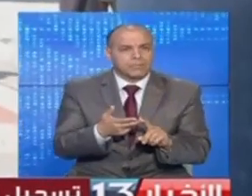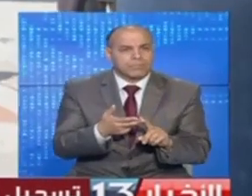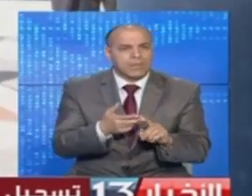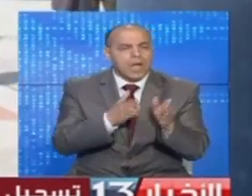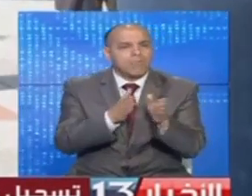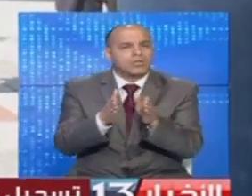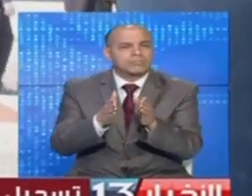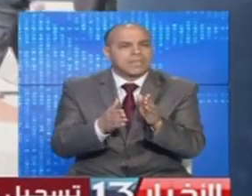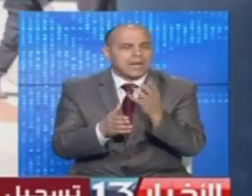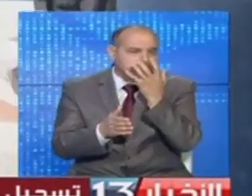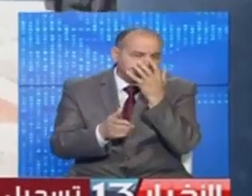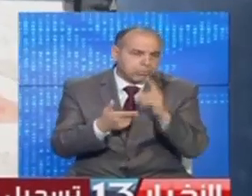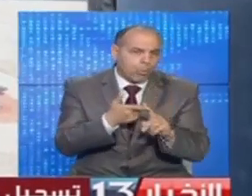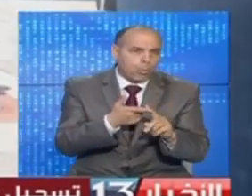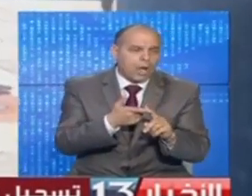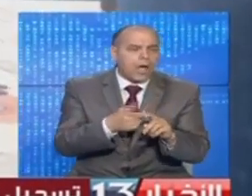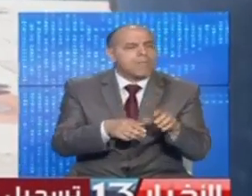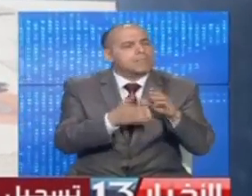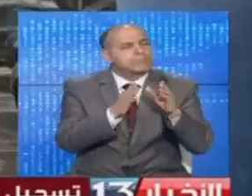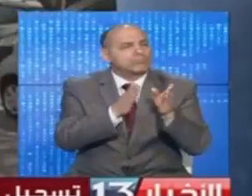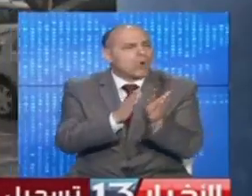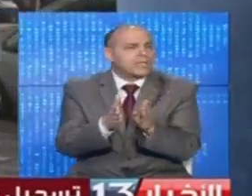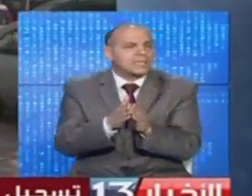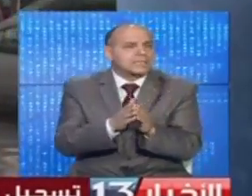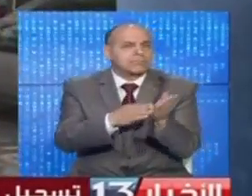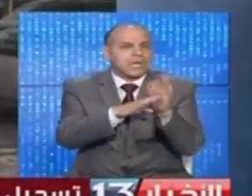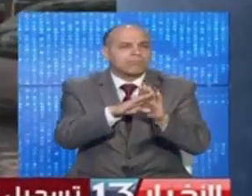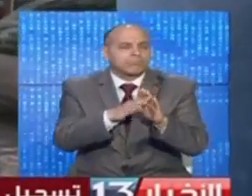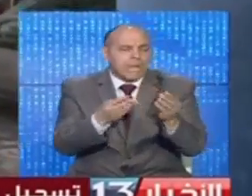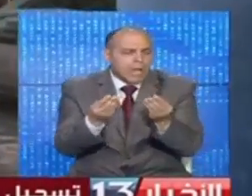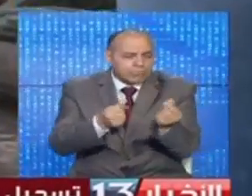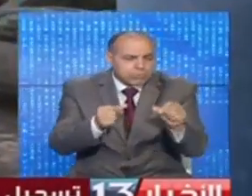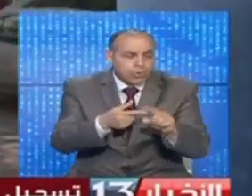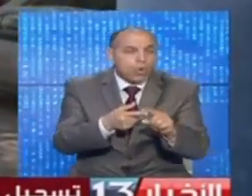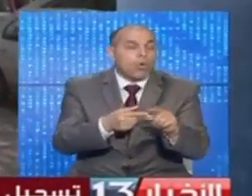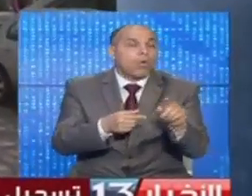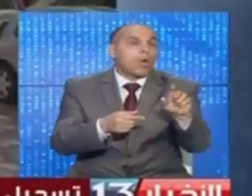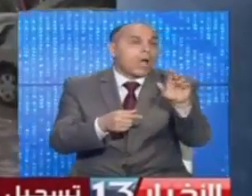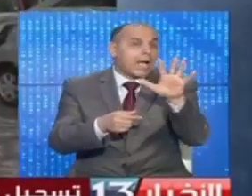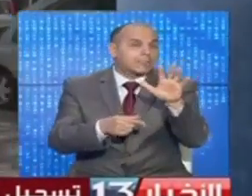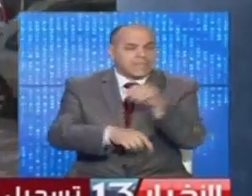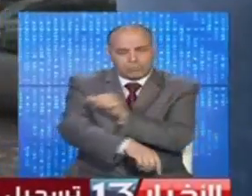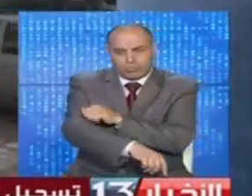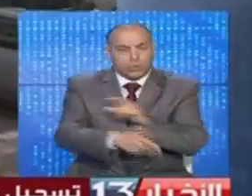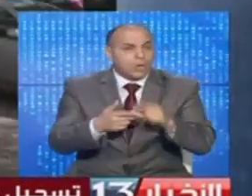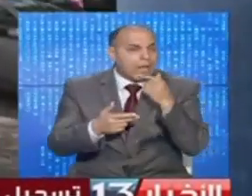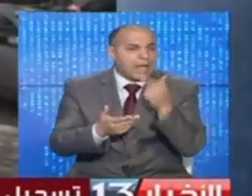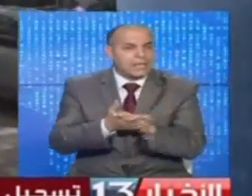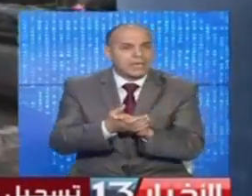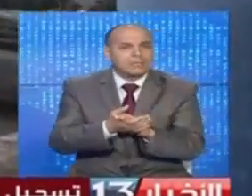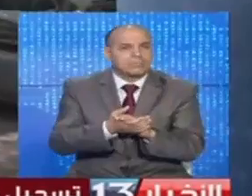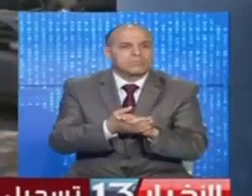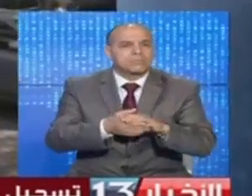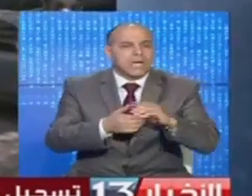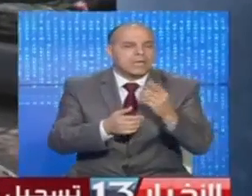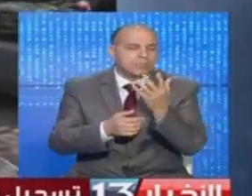مختص في تخدير الإنعاش وطبيب مختص في الأمن البيولوجي، وعدد 5 ممرضين متكونين في